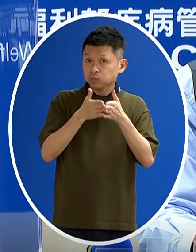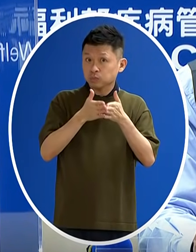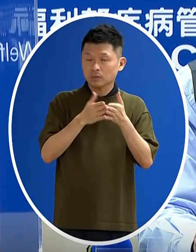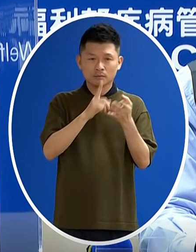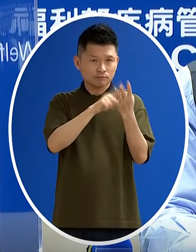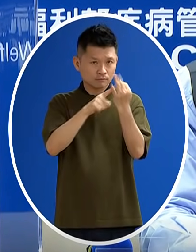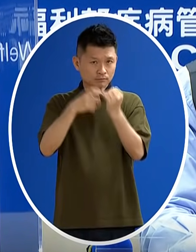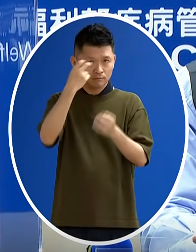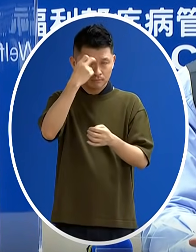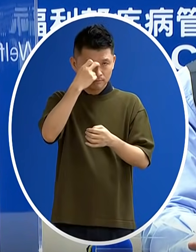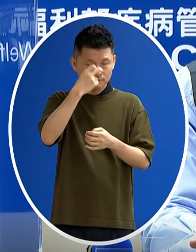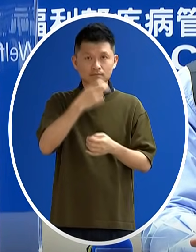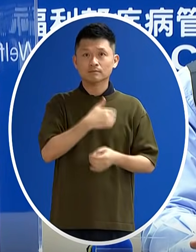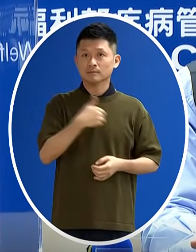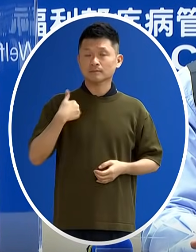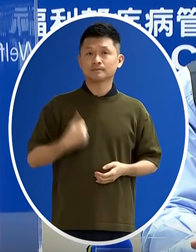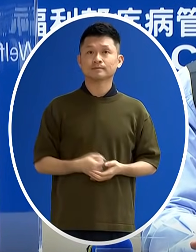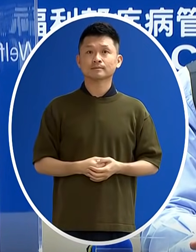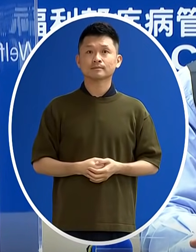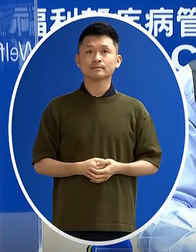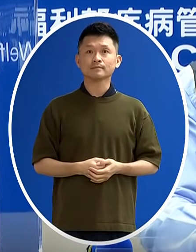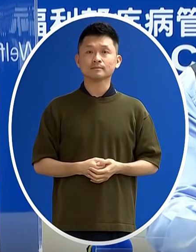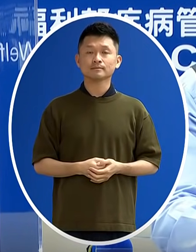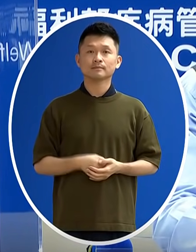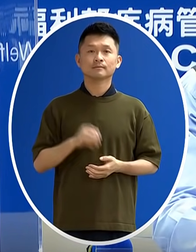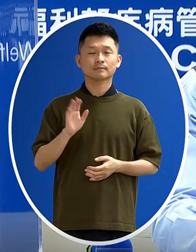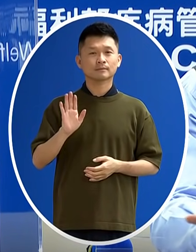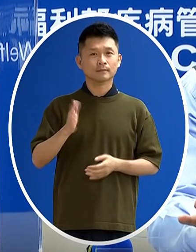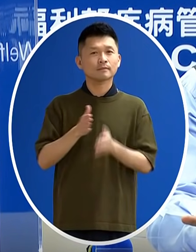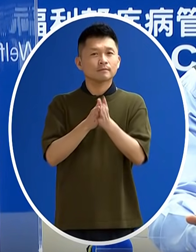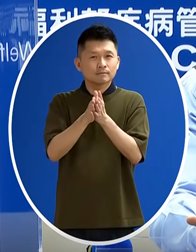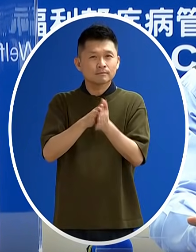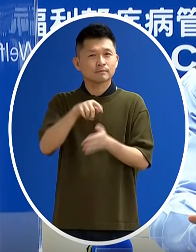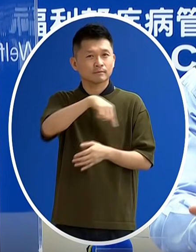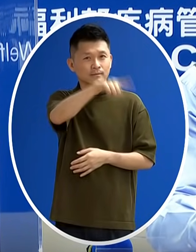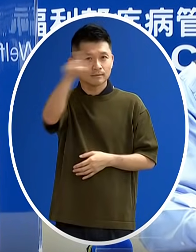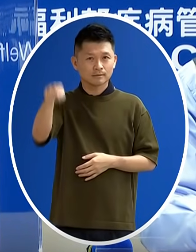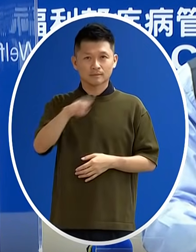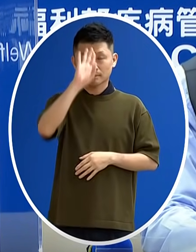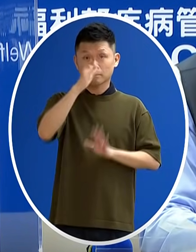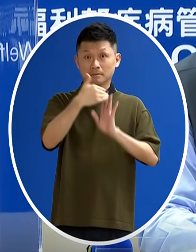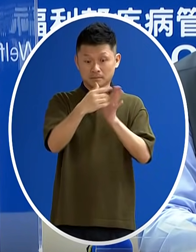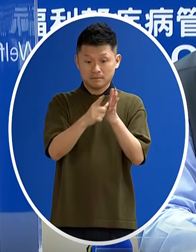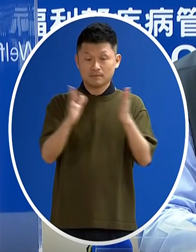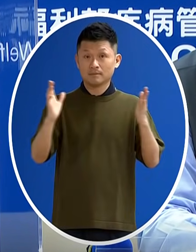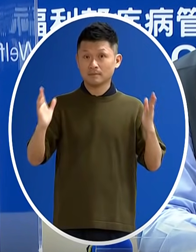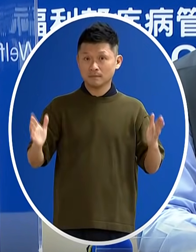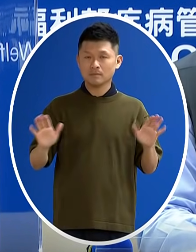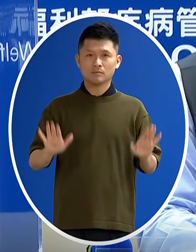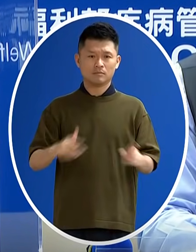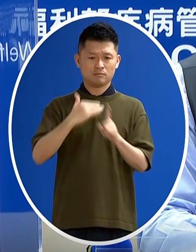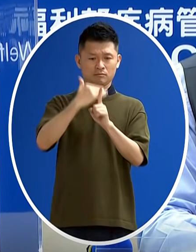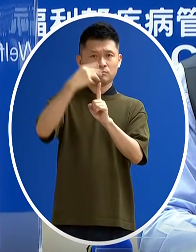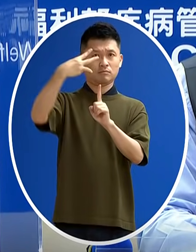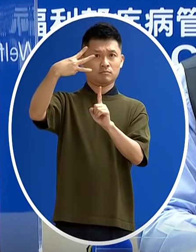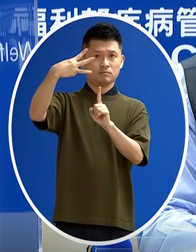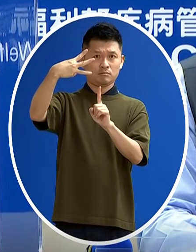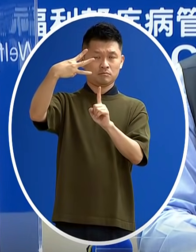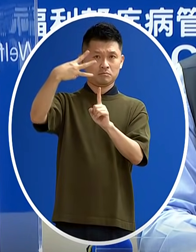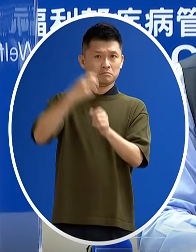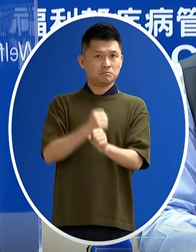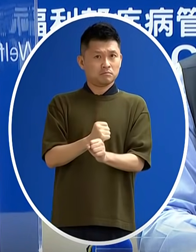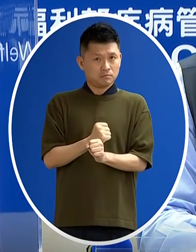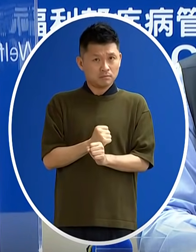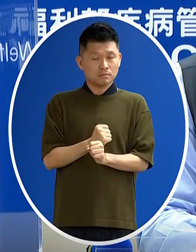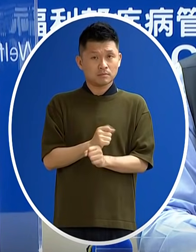被监督的。好，那不过还是要拜托大家，就是在防疫期间，因为事实上现在是三级的警戒，所以